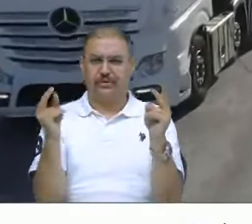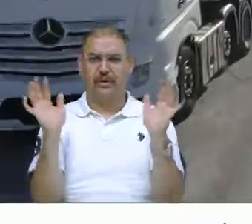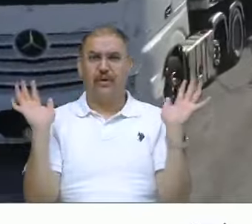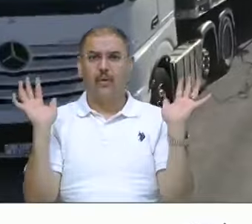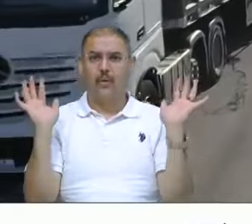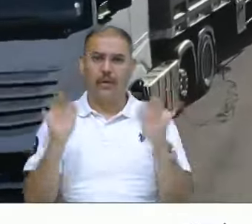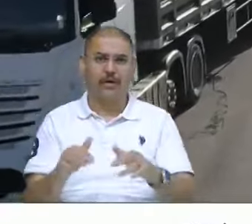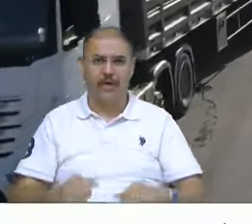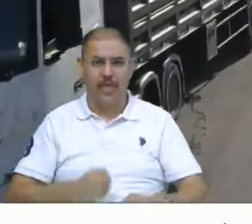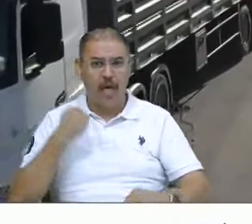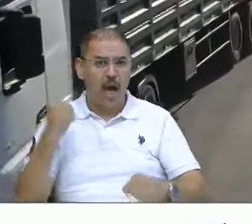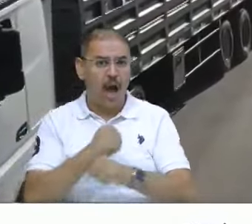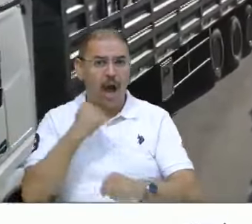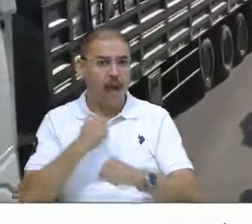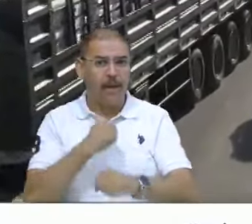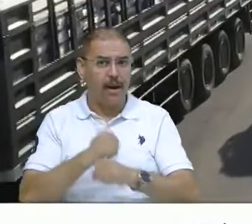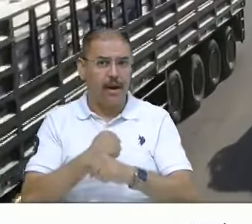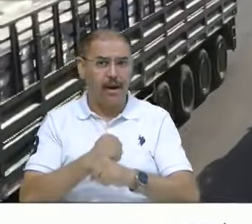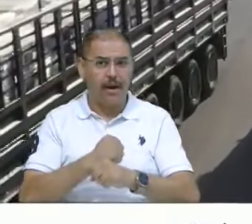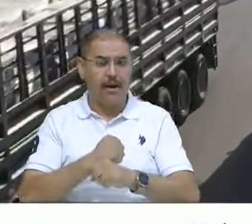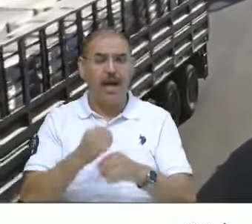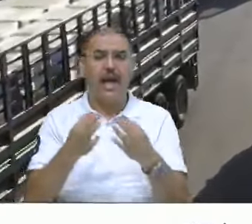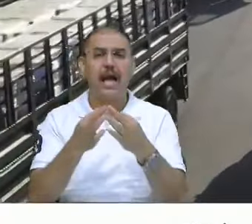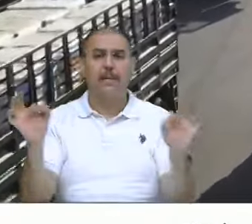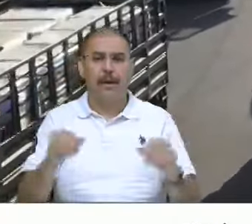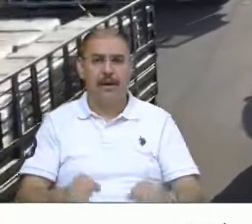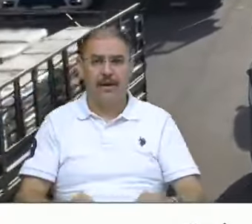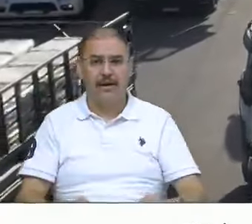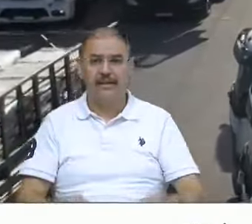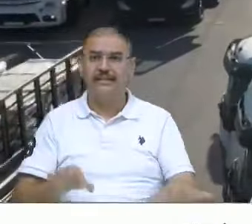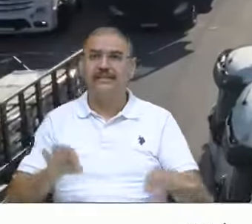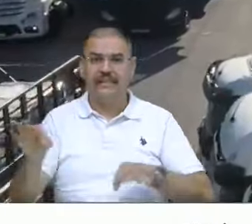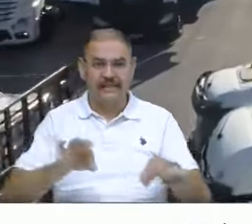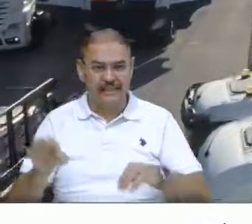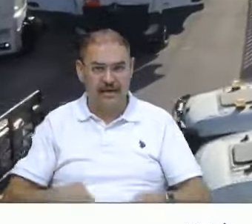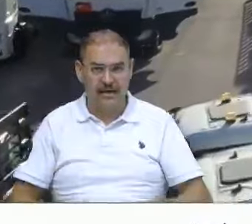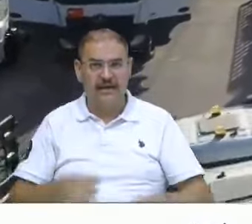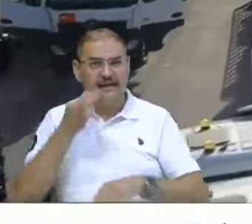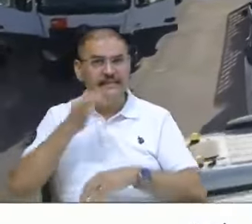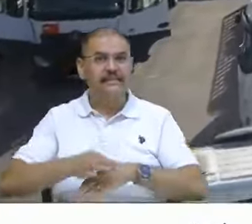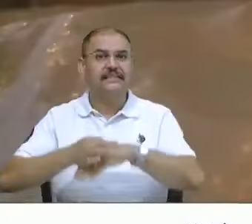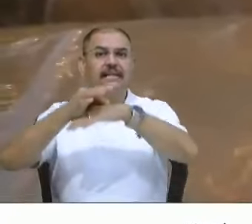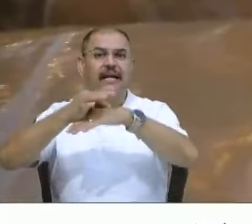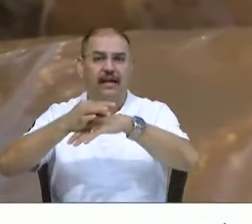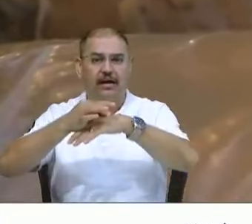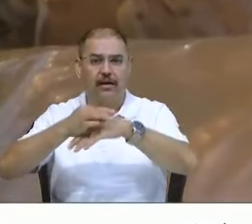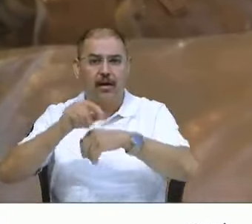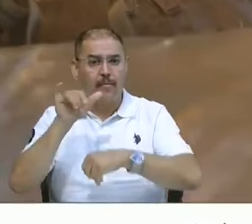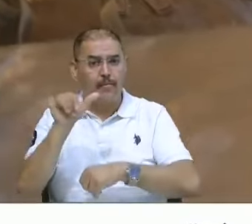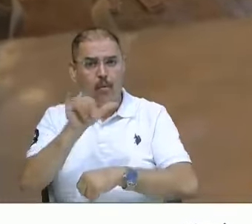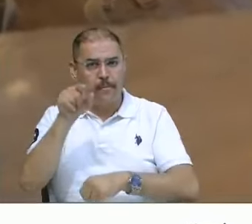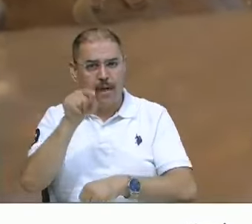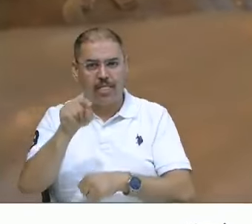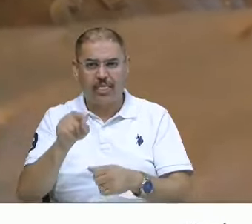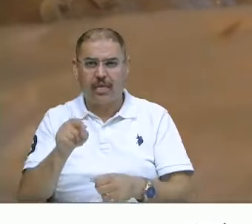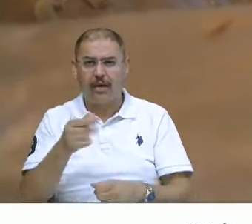والمكثف التي يبذلها الاردن وعلى كافه المستويات السياسيه منها والانسانيه للتخفيف من معاناه